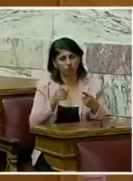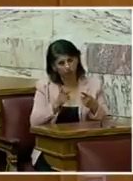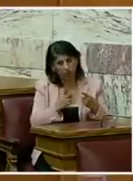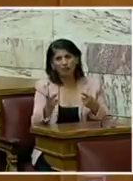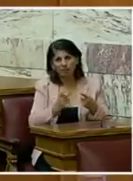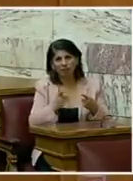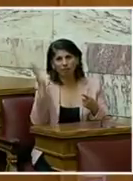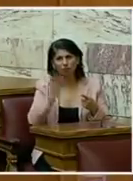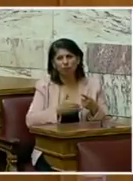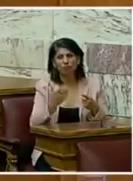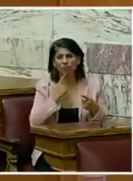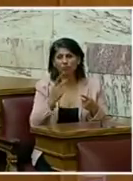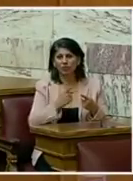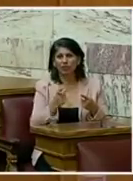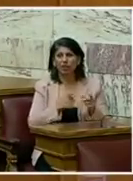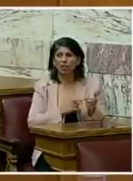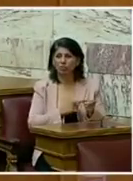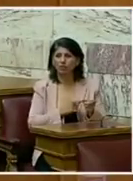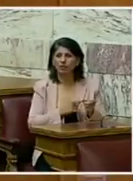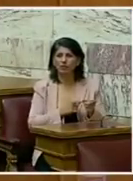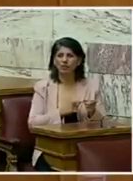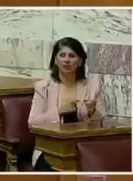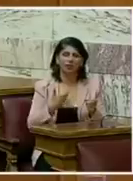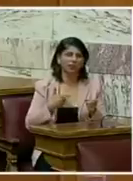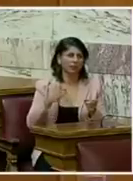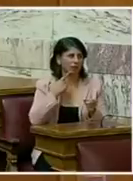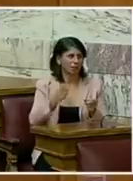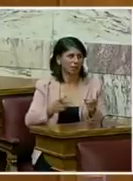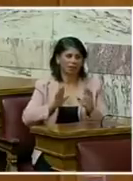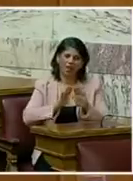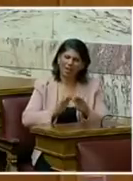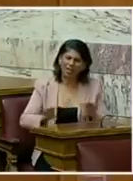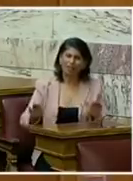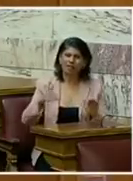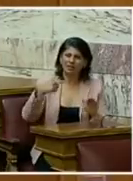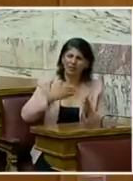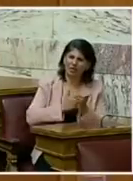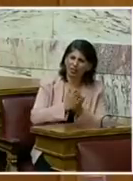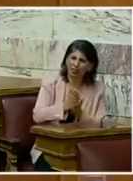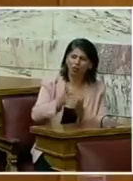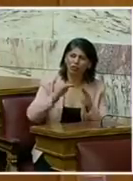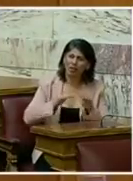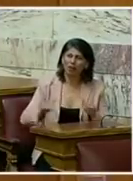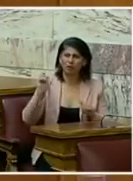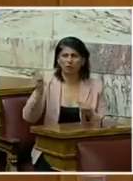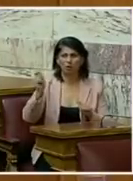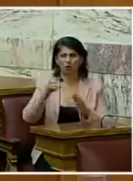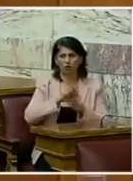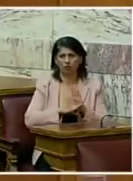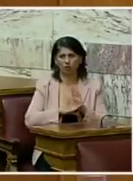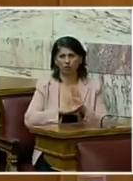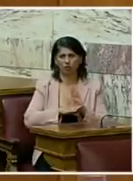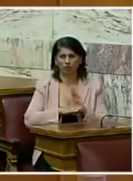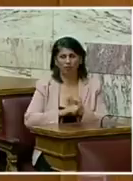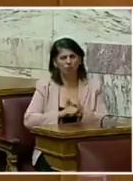ότι και τα δύο αφορά τα εξοπλιστικά. Έχει ασυρμήσει τώρα η χώρα, ασυρμήσει η δικαιοσύνη, ασυρμήσει το πολιτικό σύστημα. Και σκάει η τρίτη λοιπόν